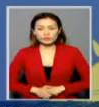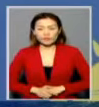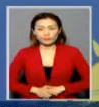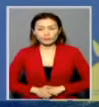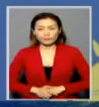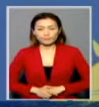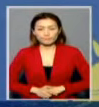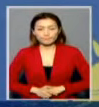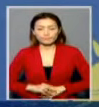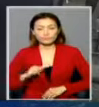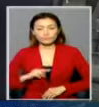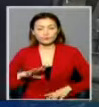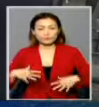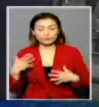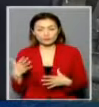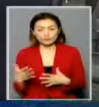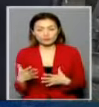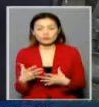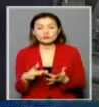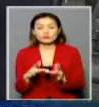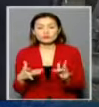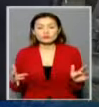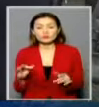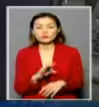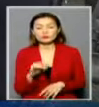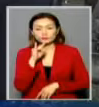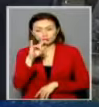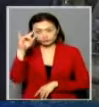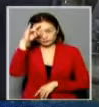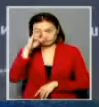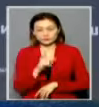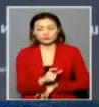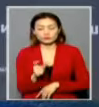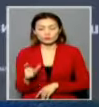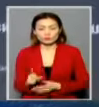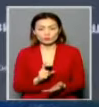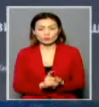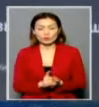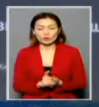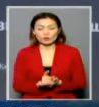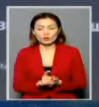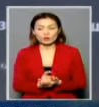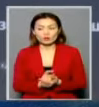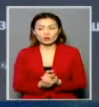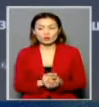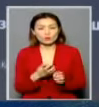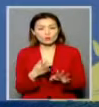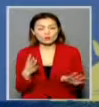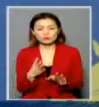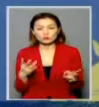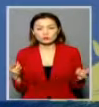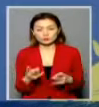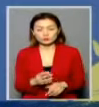әзірленді. Цифрлық платформа бойынша Қазақстан Республикасының азаматы болу керек, санаты бойынша кезекке тұру